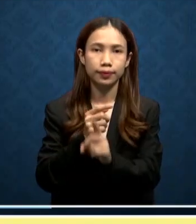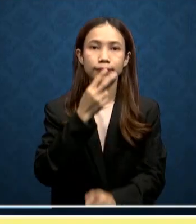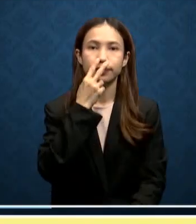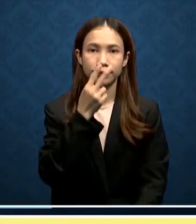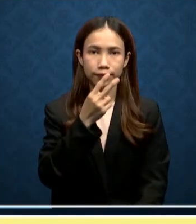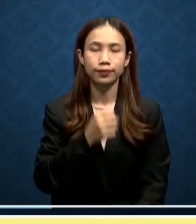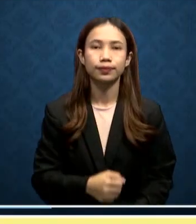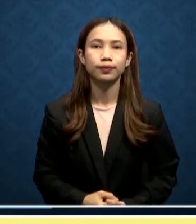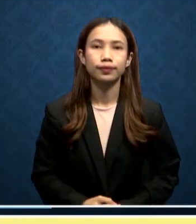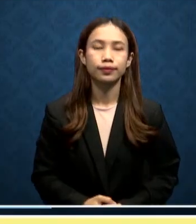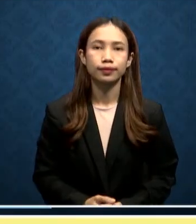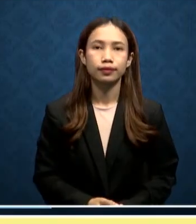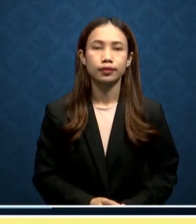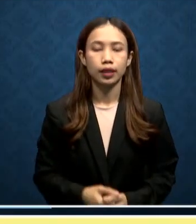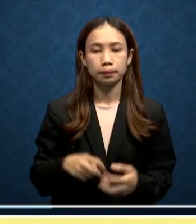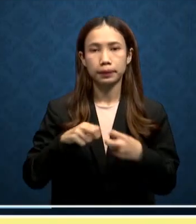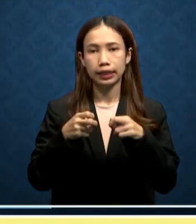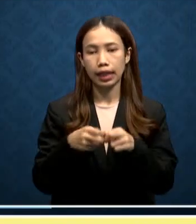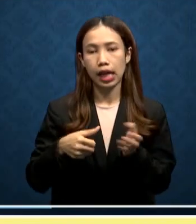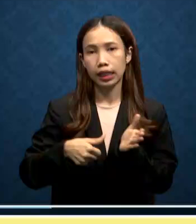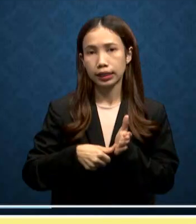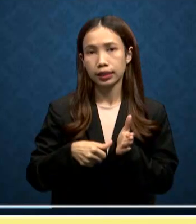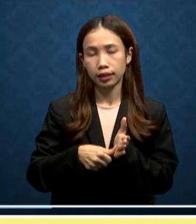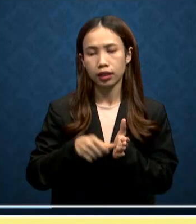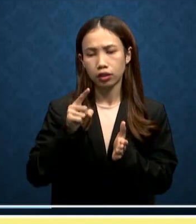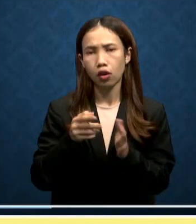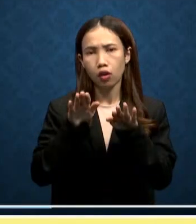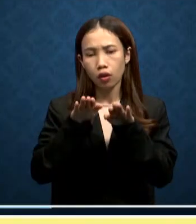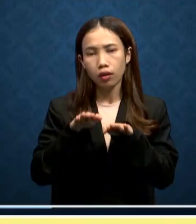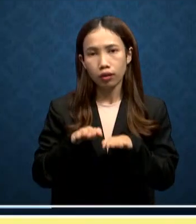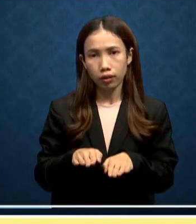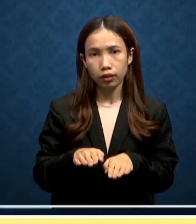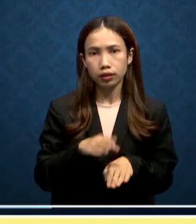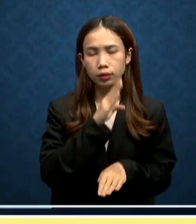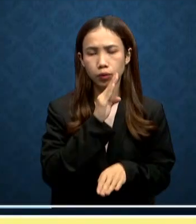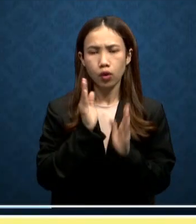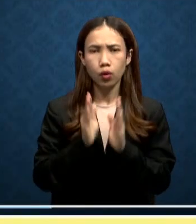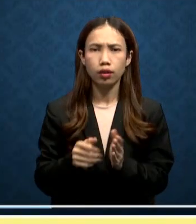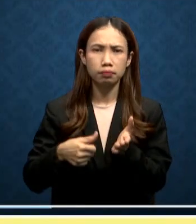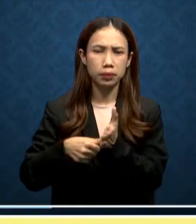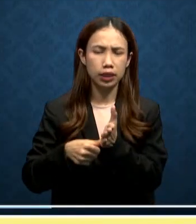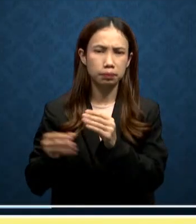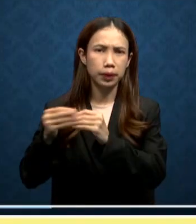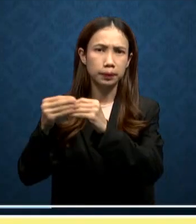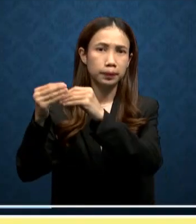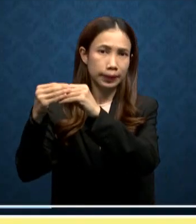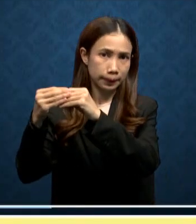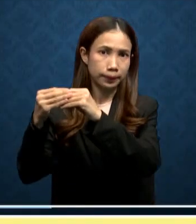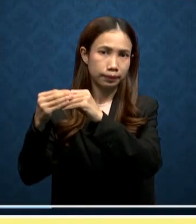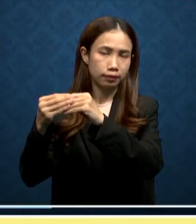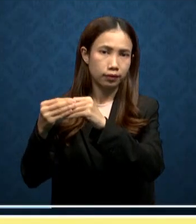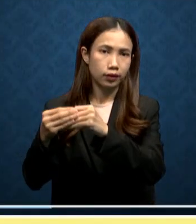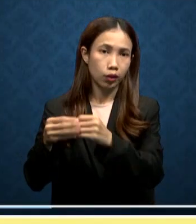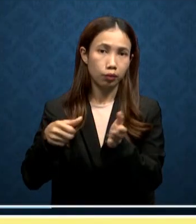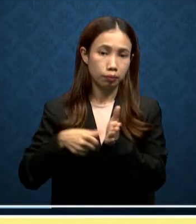จะทำให้เอ่อเกิดลูกหนี้ให้ให้น้อยที่สุดคือถ้ามันมีลูกหนี้มากนะโดยเฉพาะระยะ